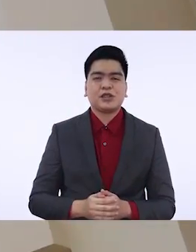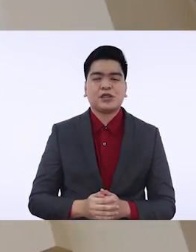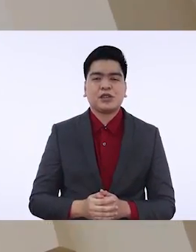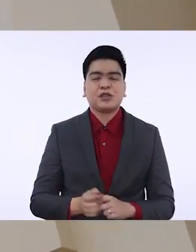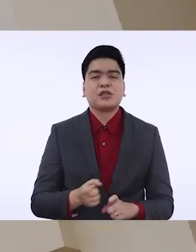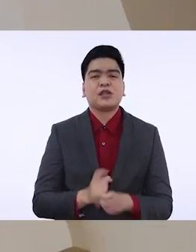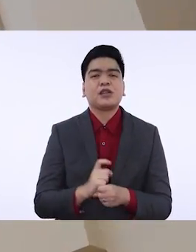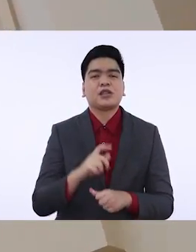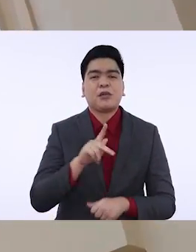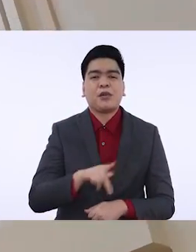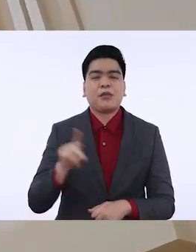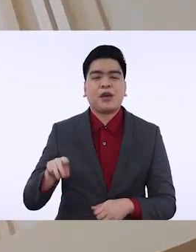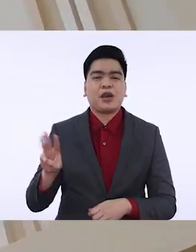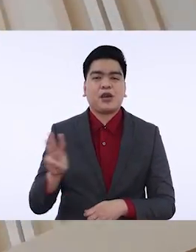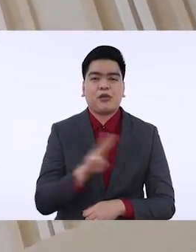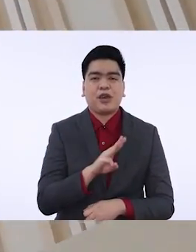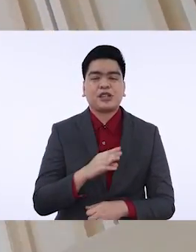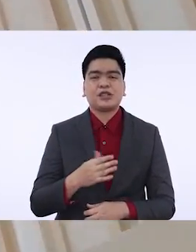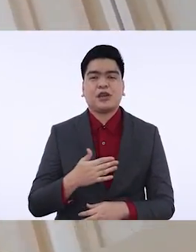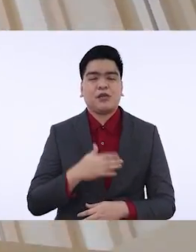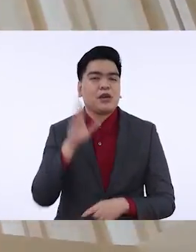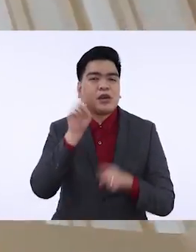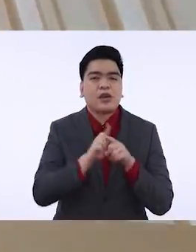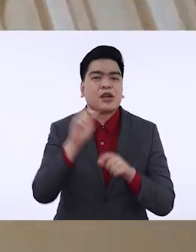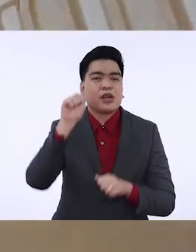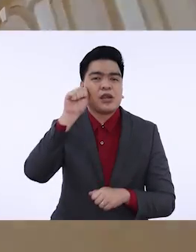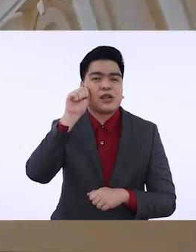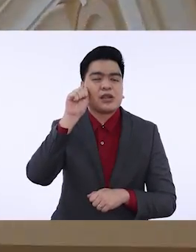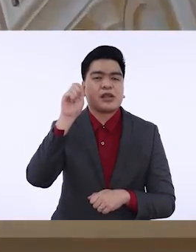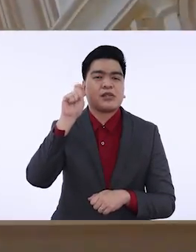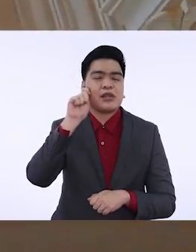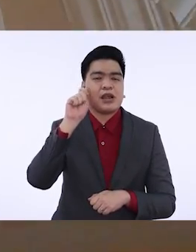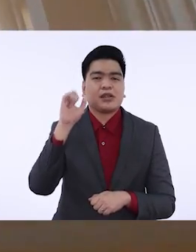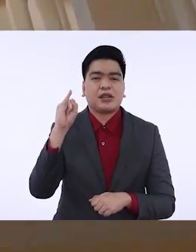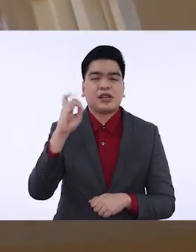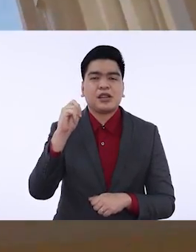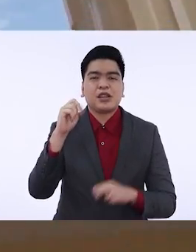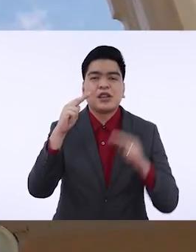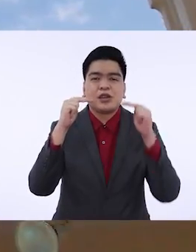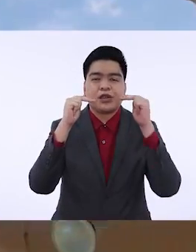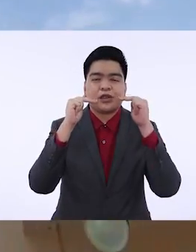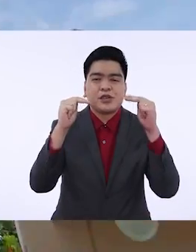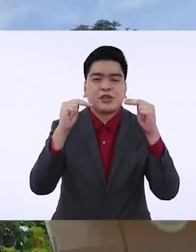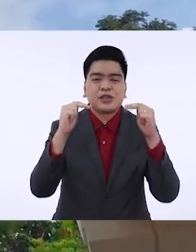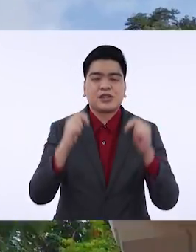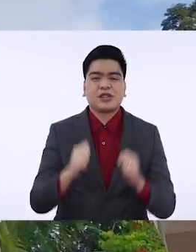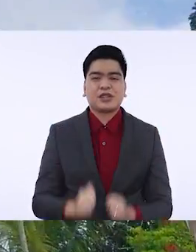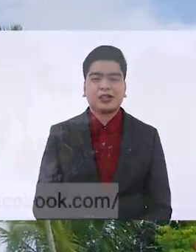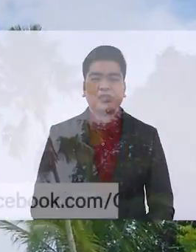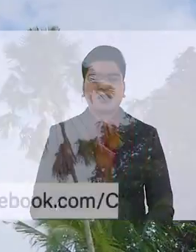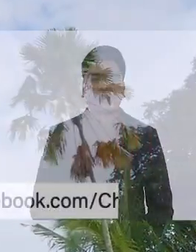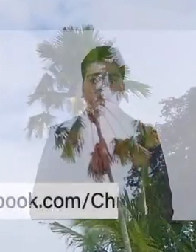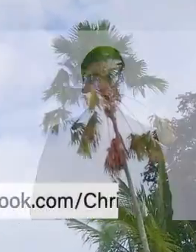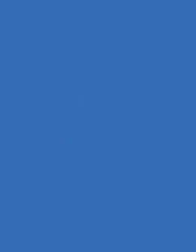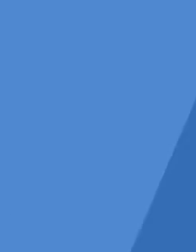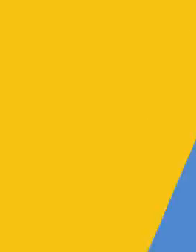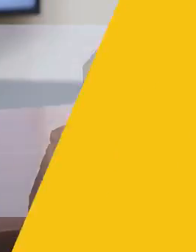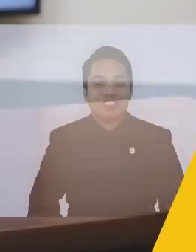Lubao, Pampanga, ako po si kapatid na Andrea May Bersabal para sa Iglesia ni Cristo News Network.